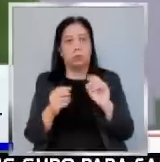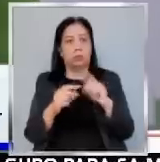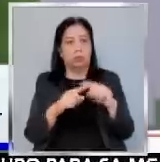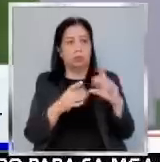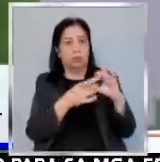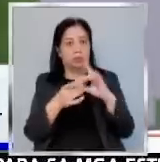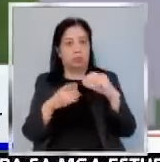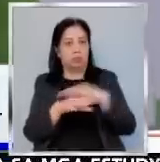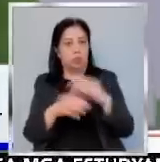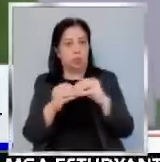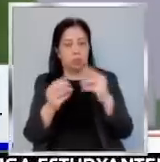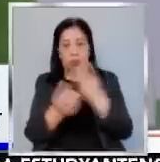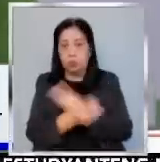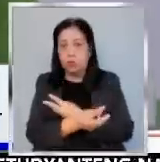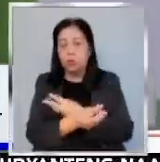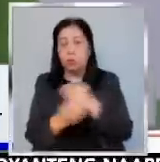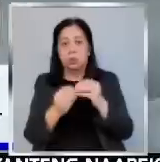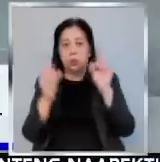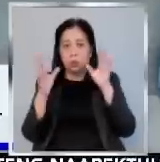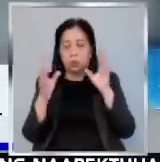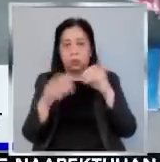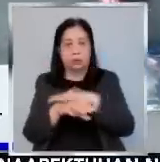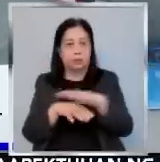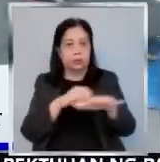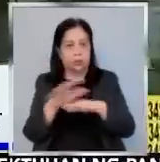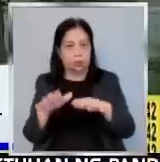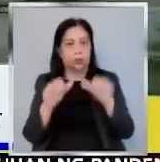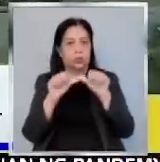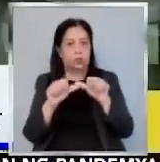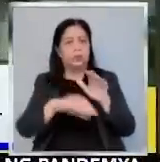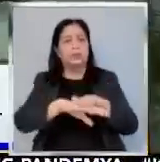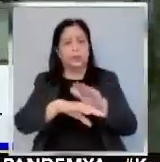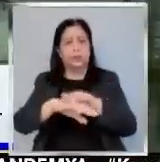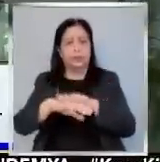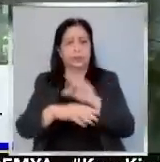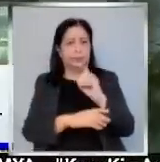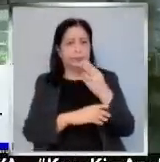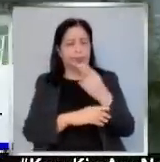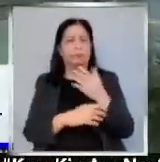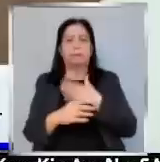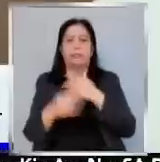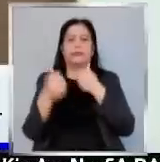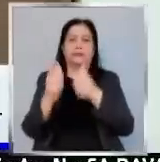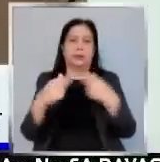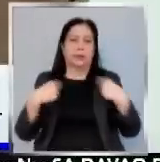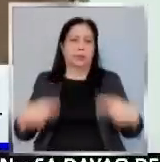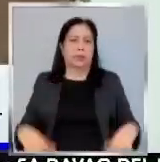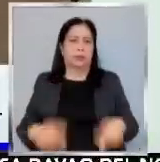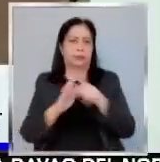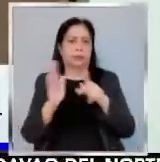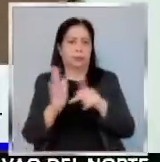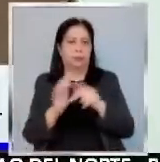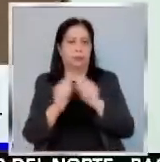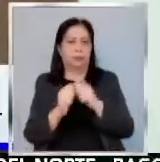more severe or more critical infections. Patuloy na paalala ng ahensya, sumunod pa rin sa health protocols at